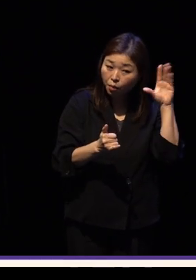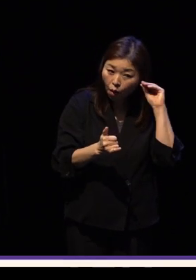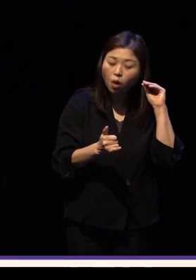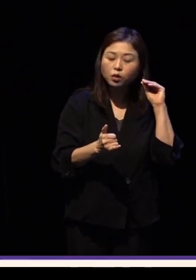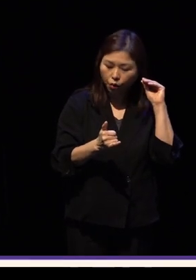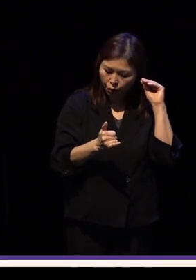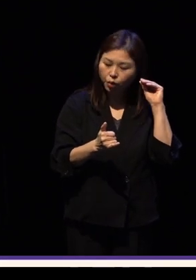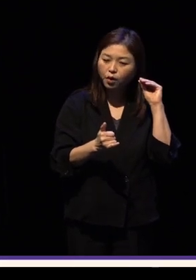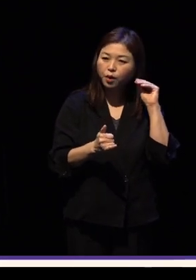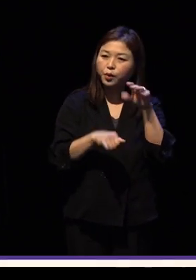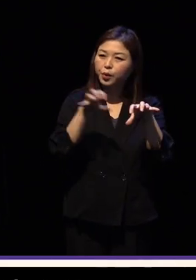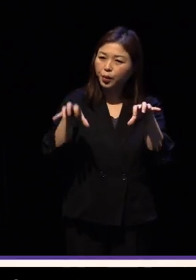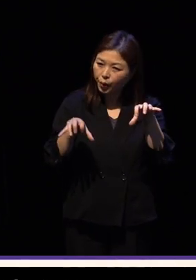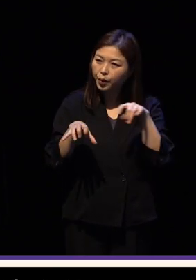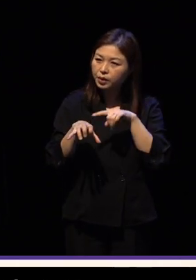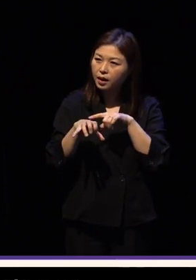들어서